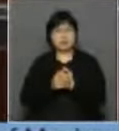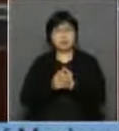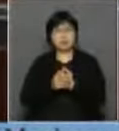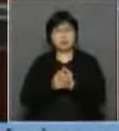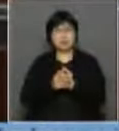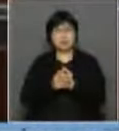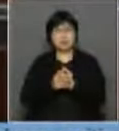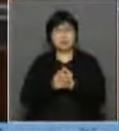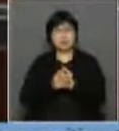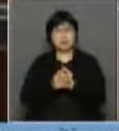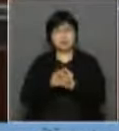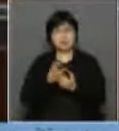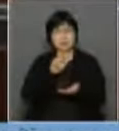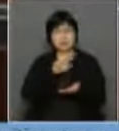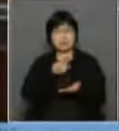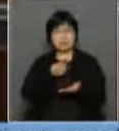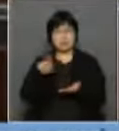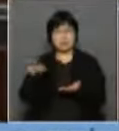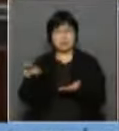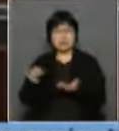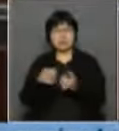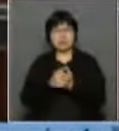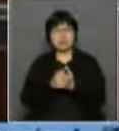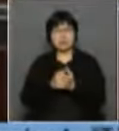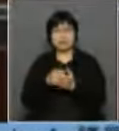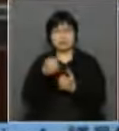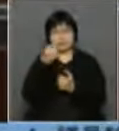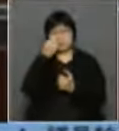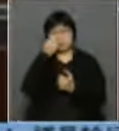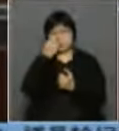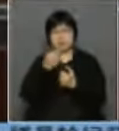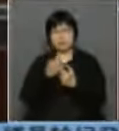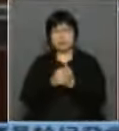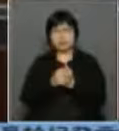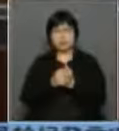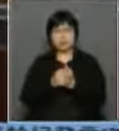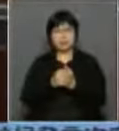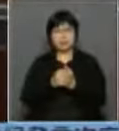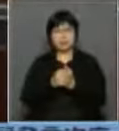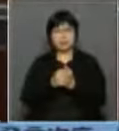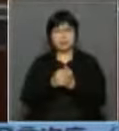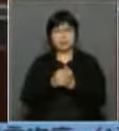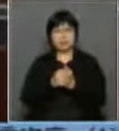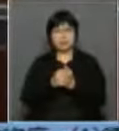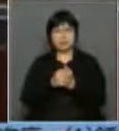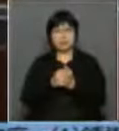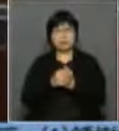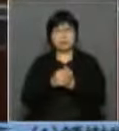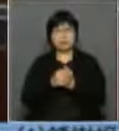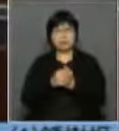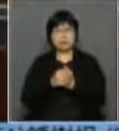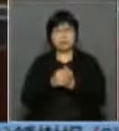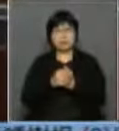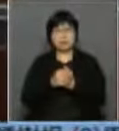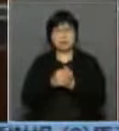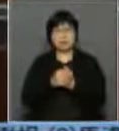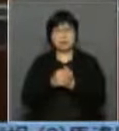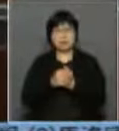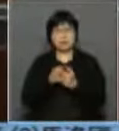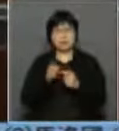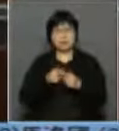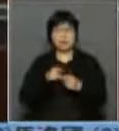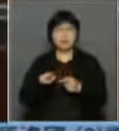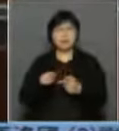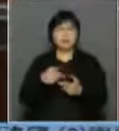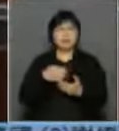呢？看見這些，我們作為香港一員，真的感到心